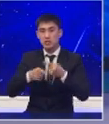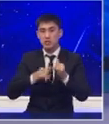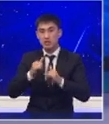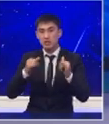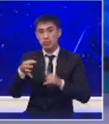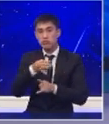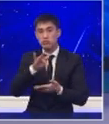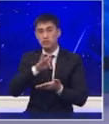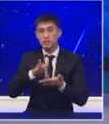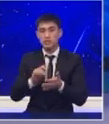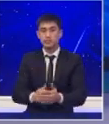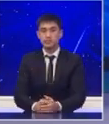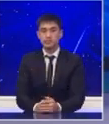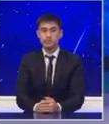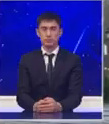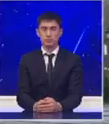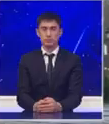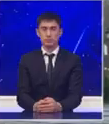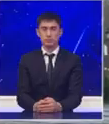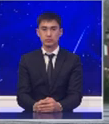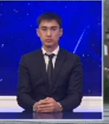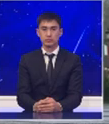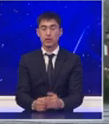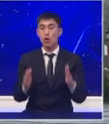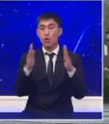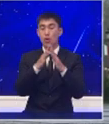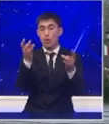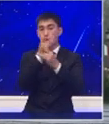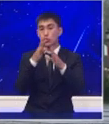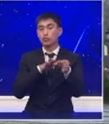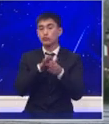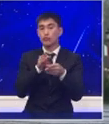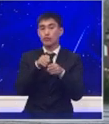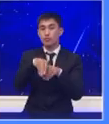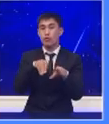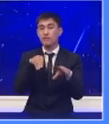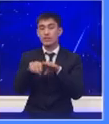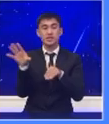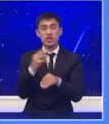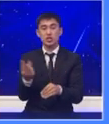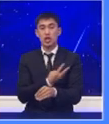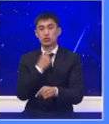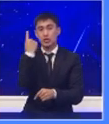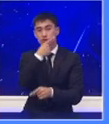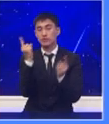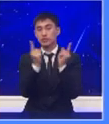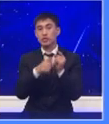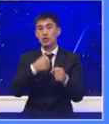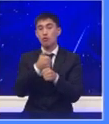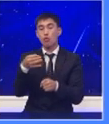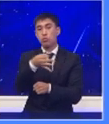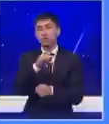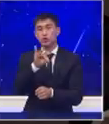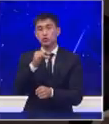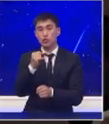развития областного центра. Зал Дворца культуры с трудом вместил всех желающих лично встретиться с главой области